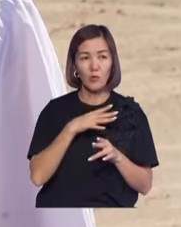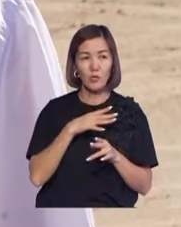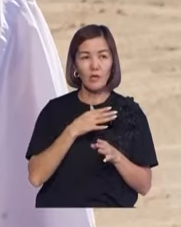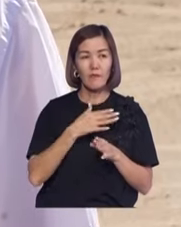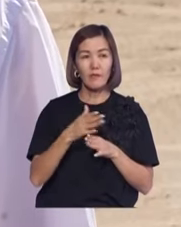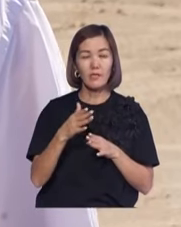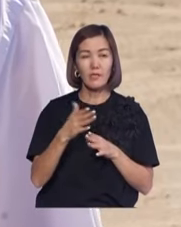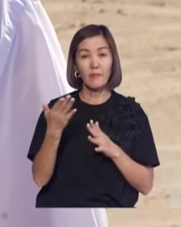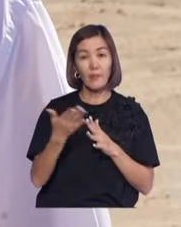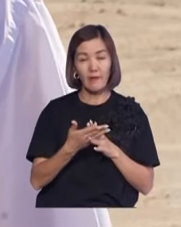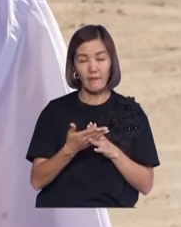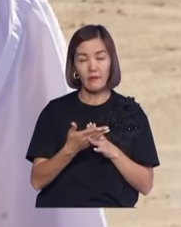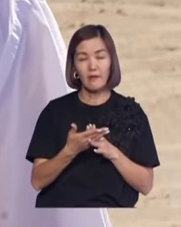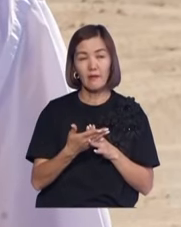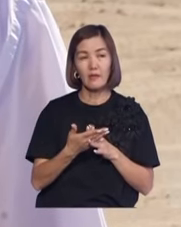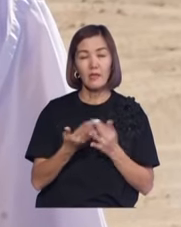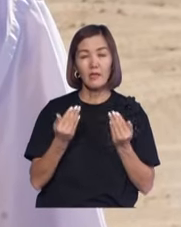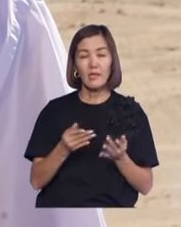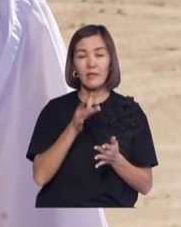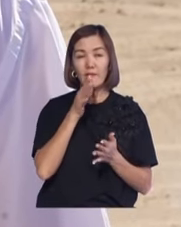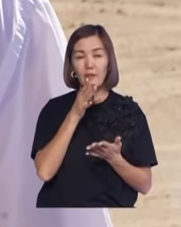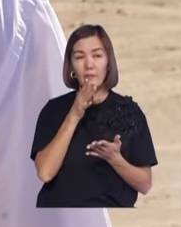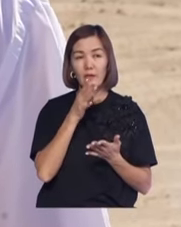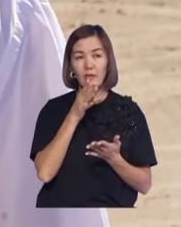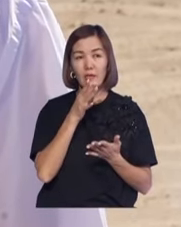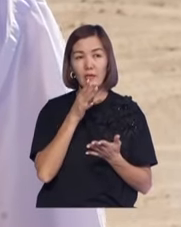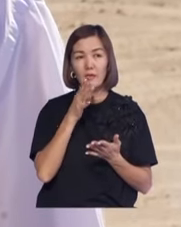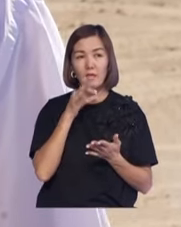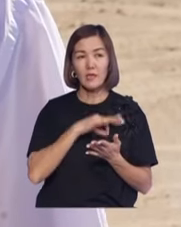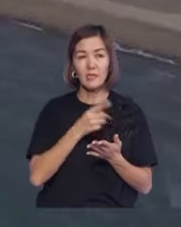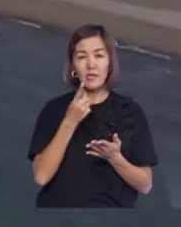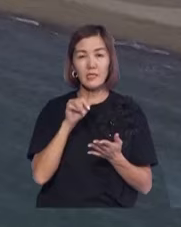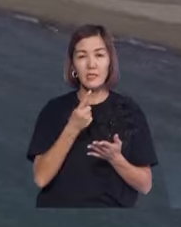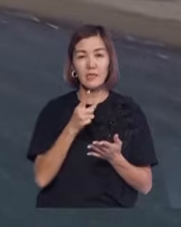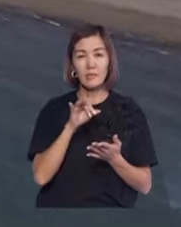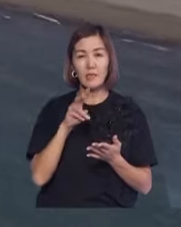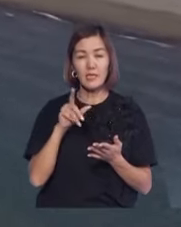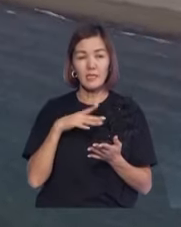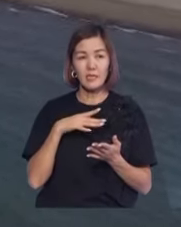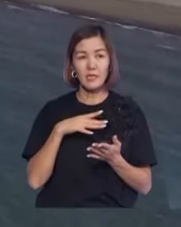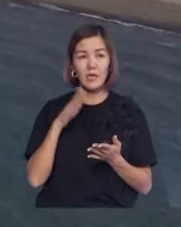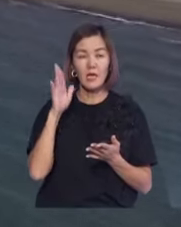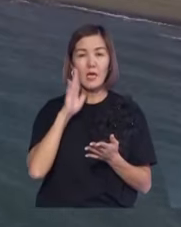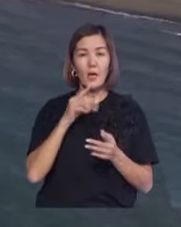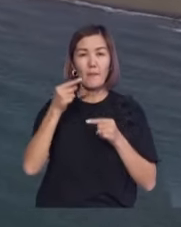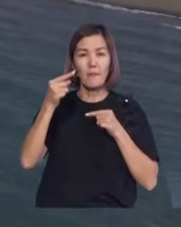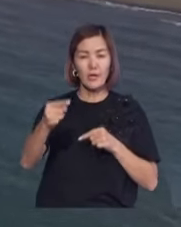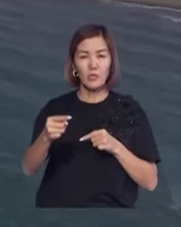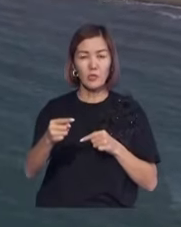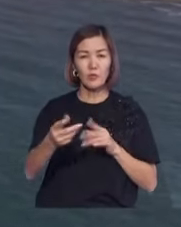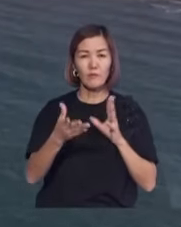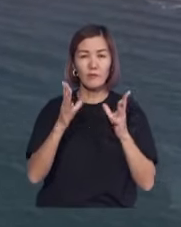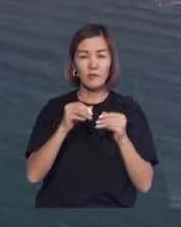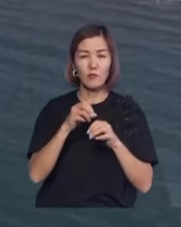выделенная сумма 2,2 миллиарда. В данный момент освоено 1,1 миллиард. Протяженность береговой линии озера Балхаш